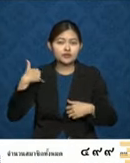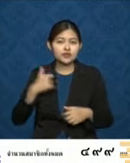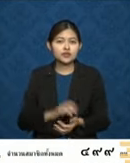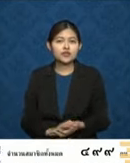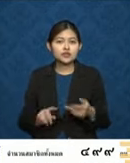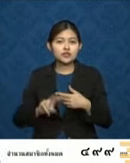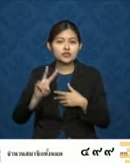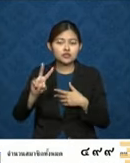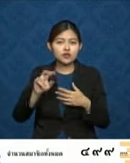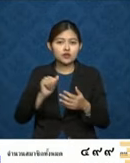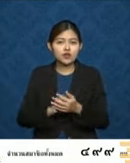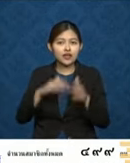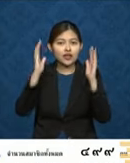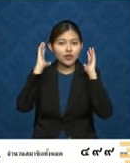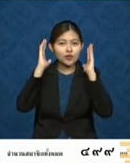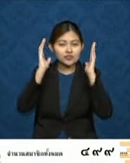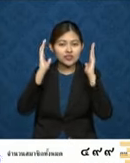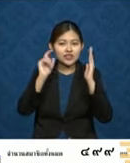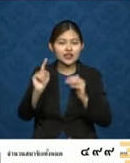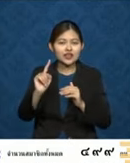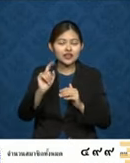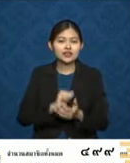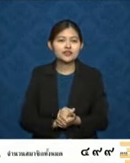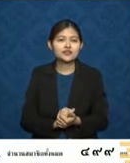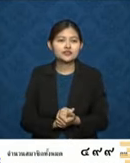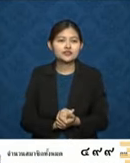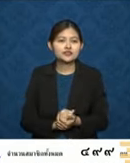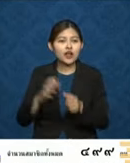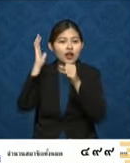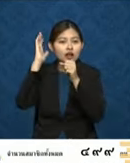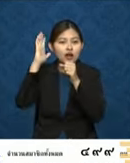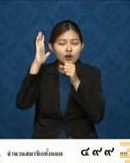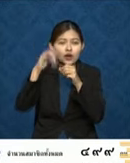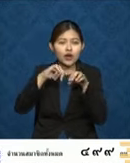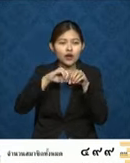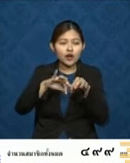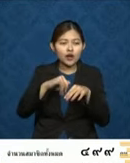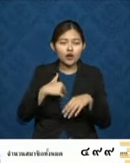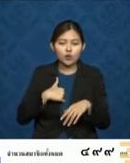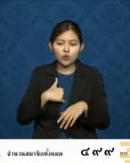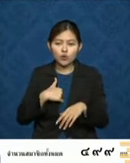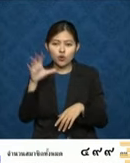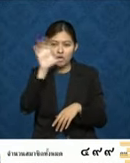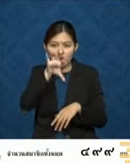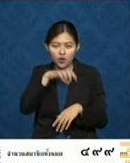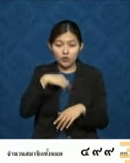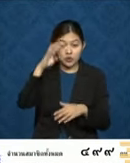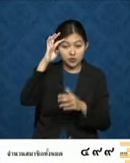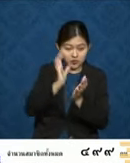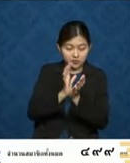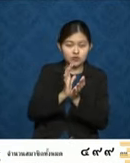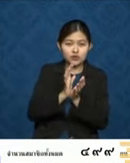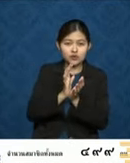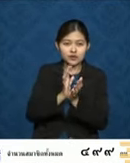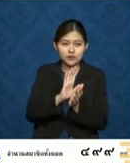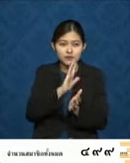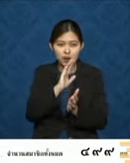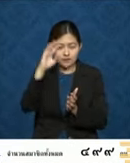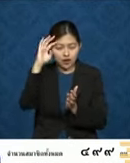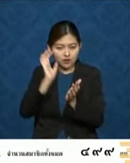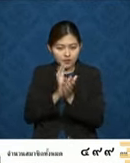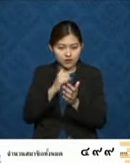โฆษณานะครับสไลด์ถัดไปนะครับการการหลอกโฆษณาว่าเป็นเจ้าหน้าที่ตำรวจนะครับอันนี้จะเป็นอ่าการปลอมว่าเป็น